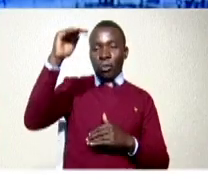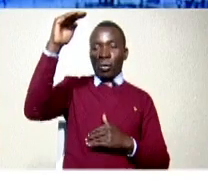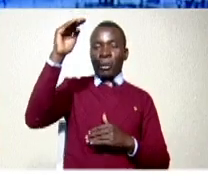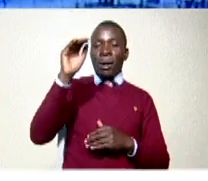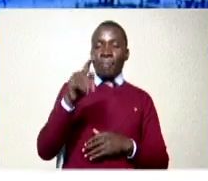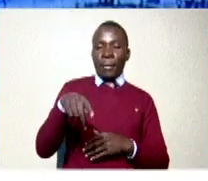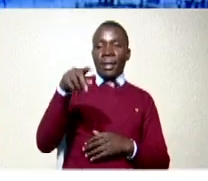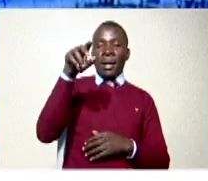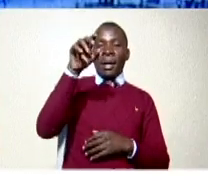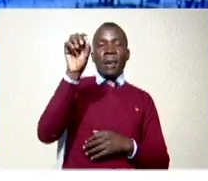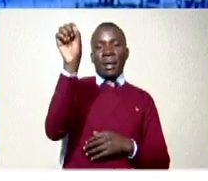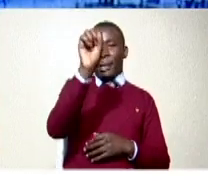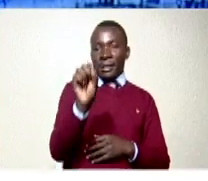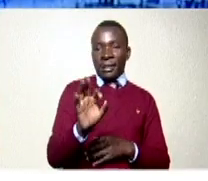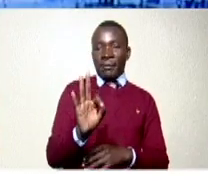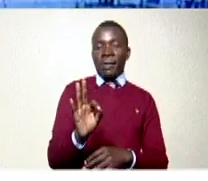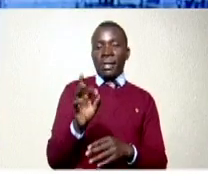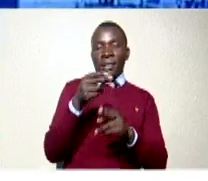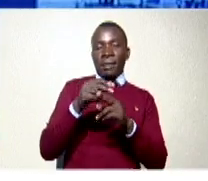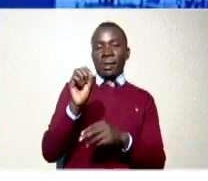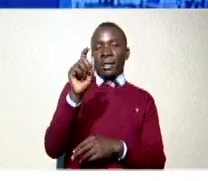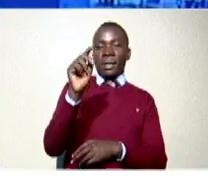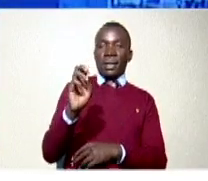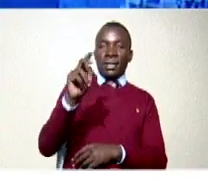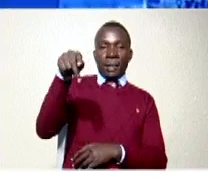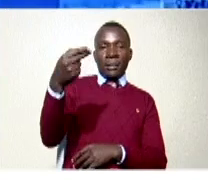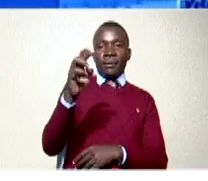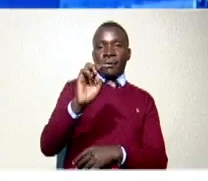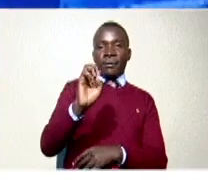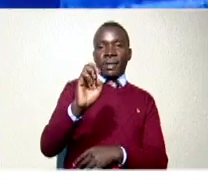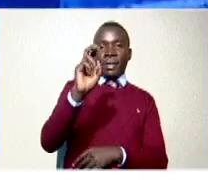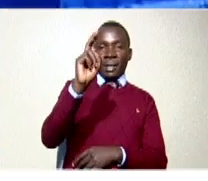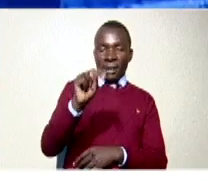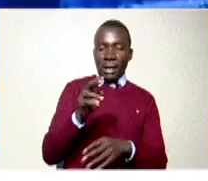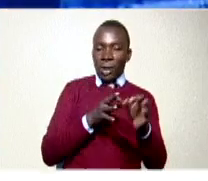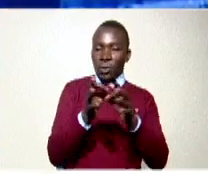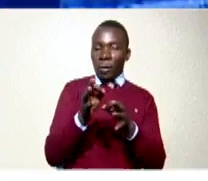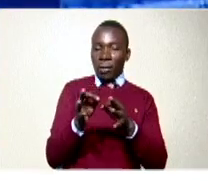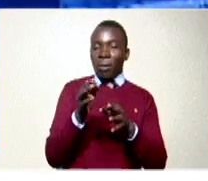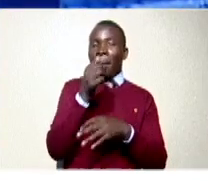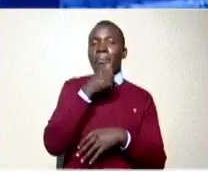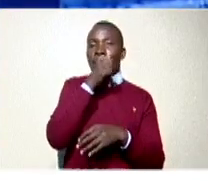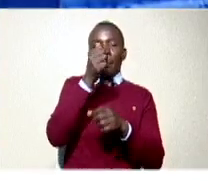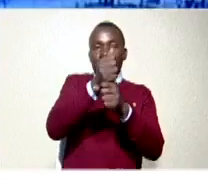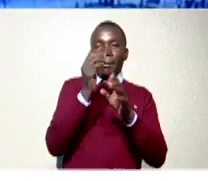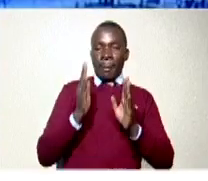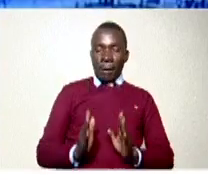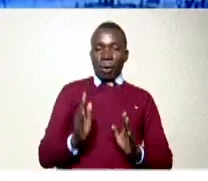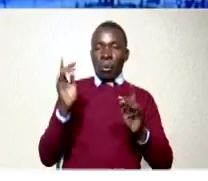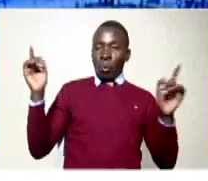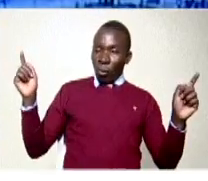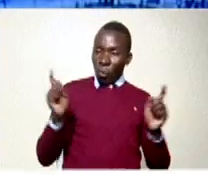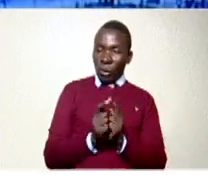rero Stephen Ruzibiza akaba asobanura ko nk'abikorera guhurira mu nama nk'iyi